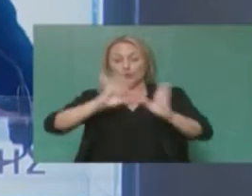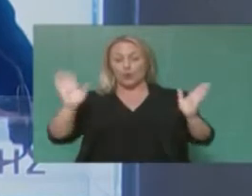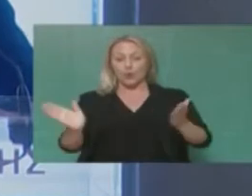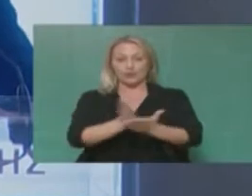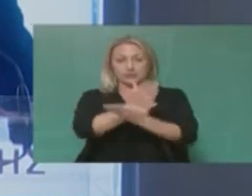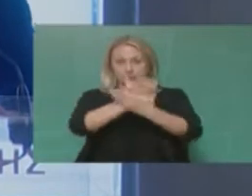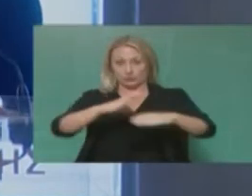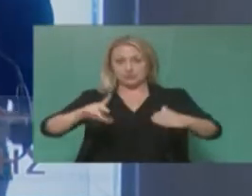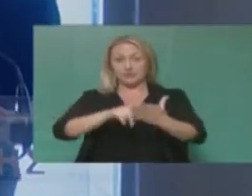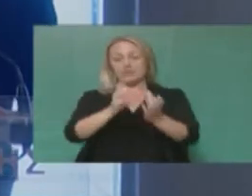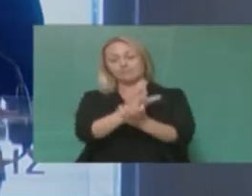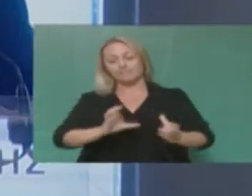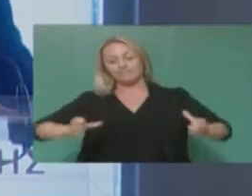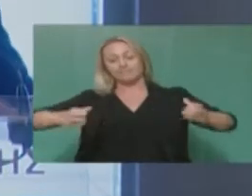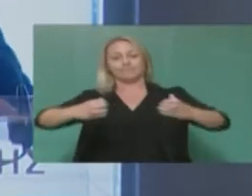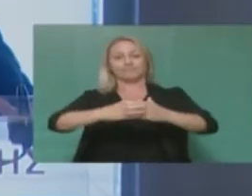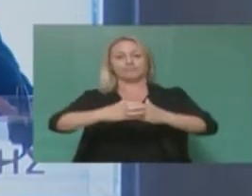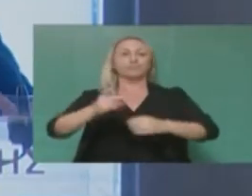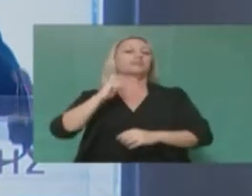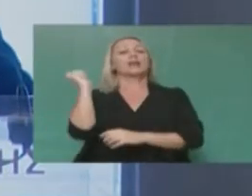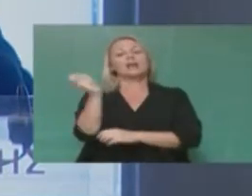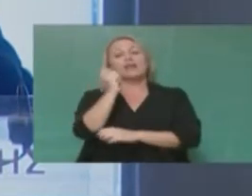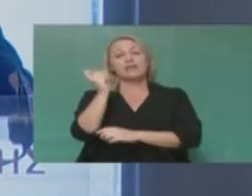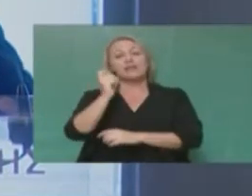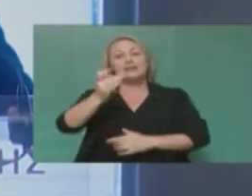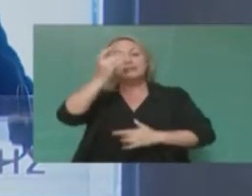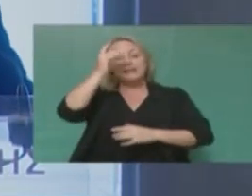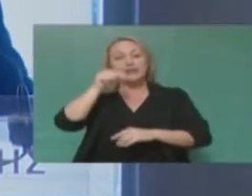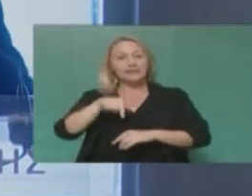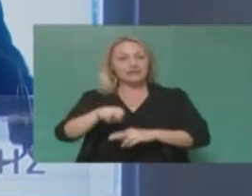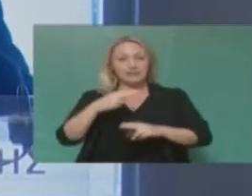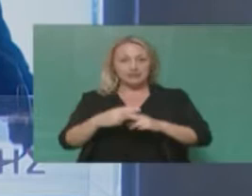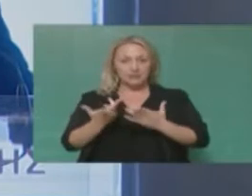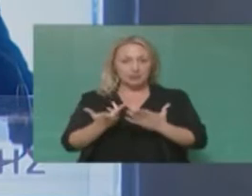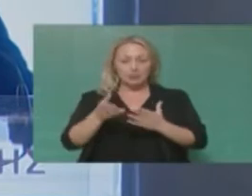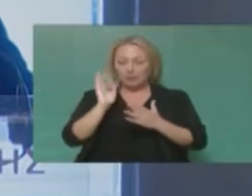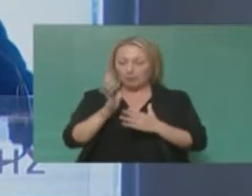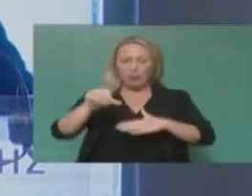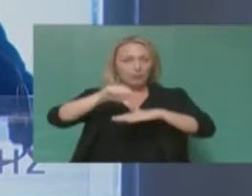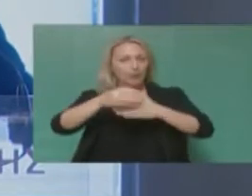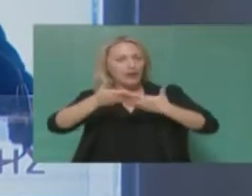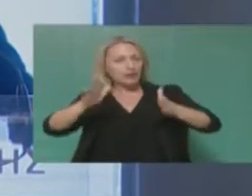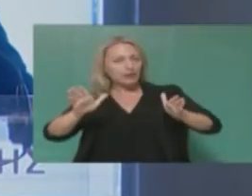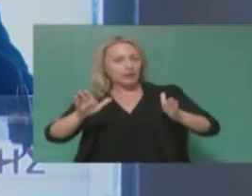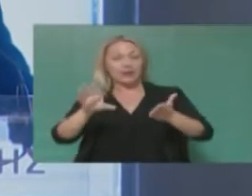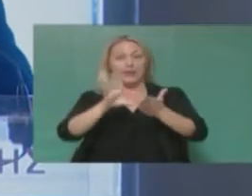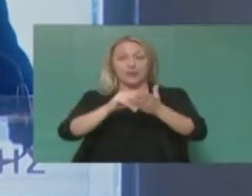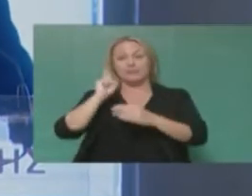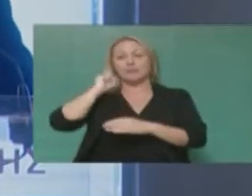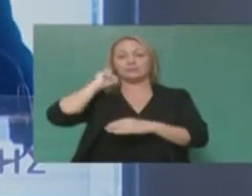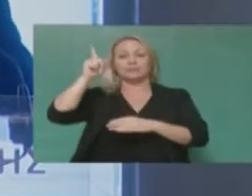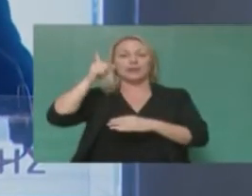Για μας η εθνική συνείδηση δεν εμποδίζει μια ανοιχτή πόλη. Οι ορτασμοί ιστορικών γεγονότων